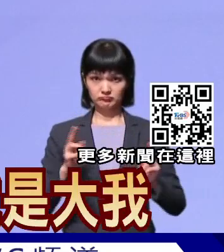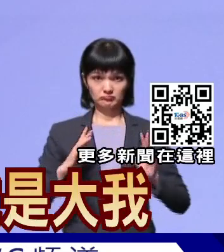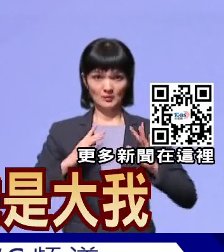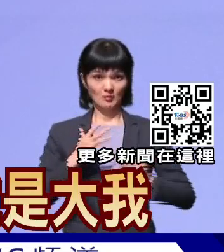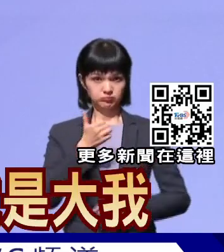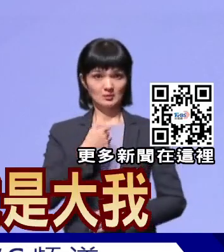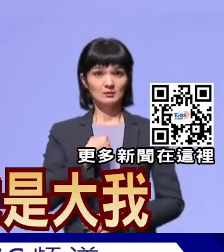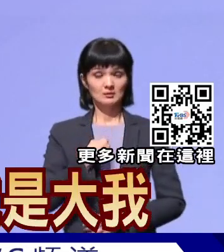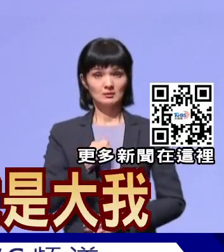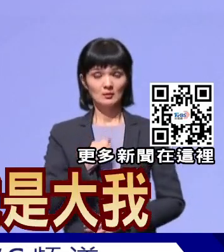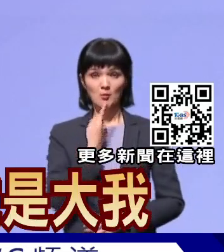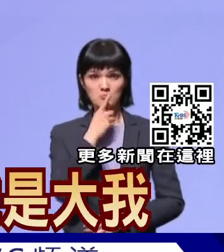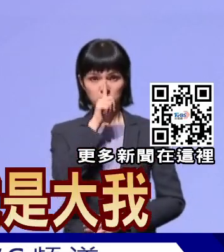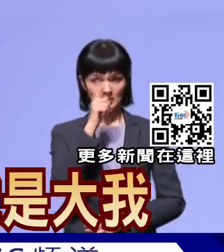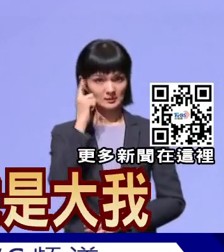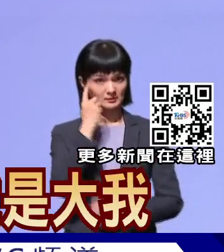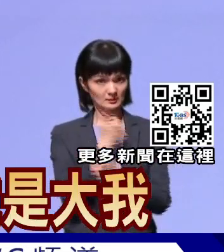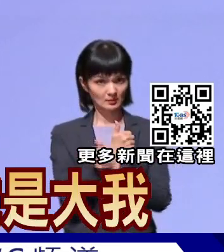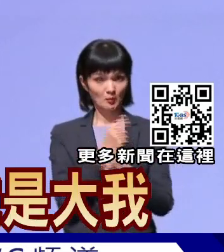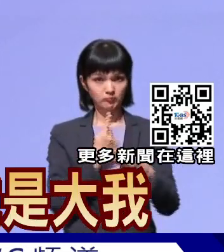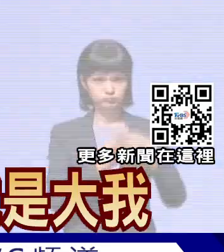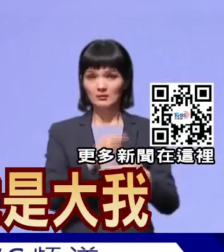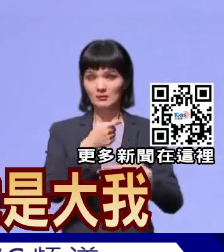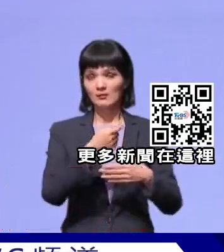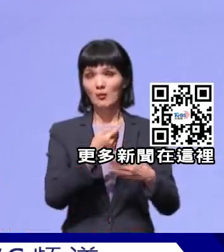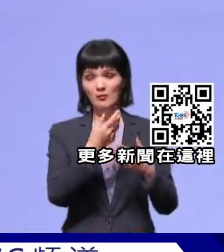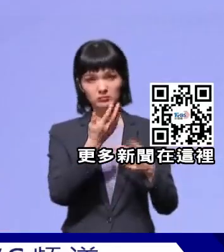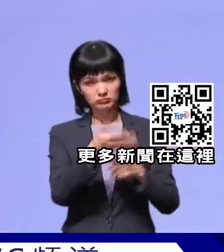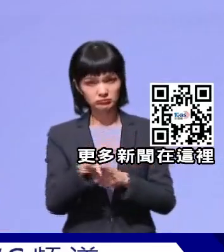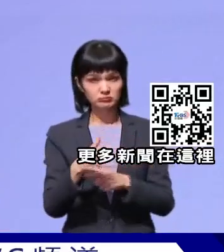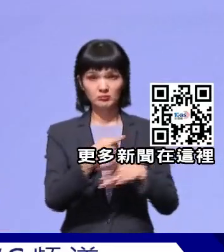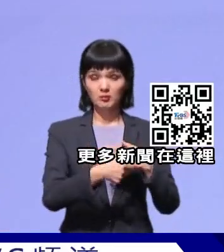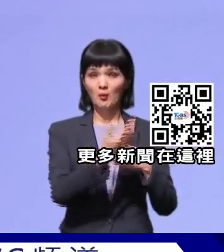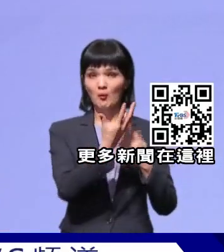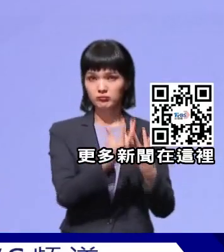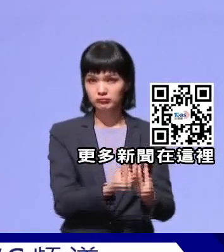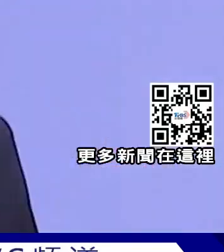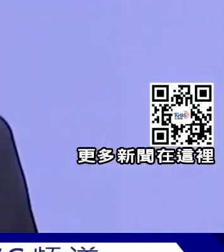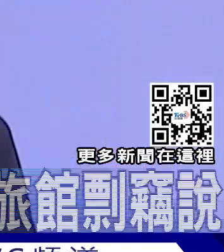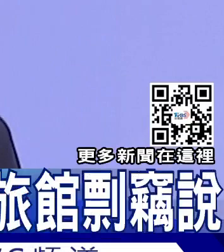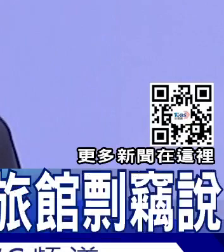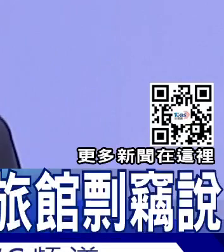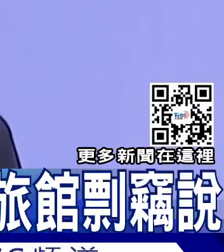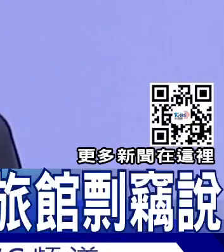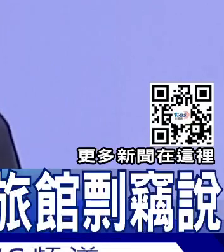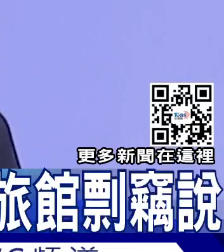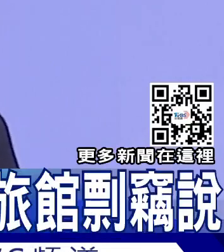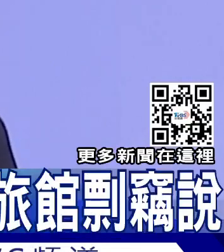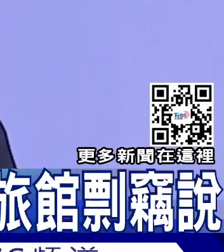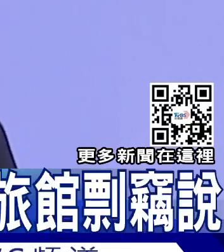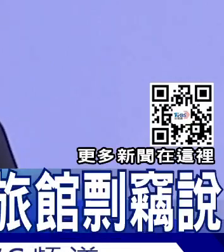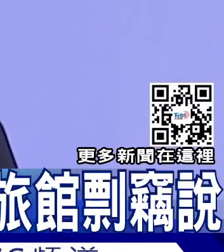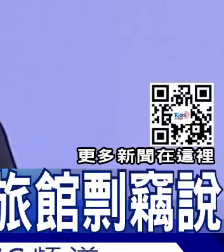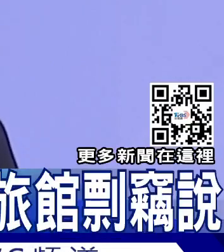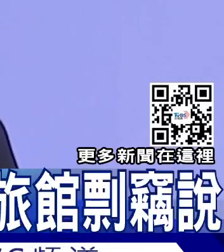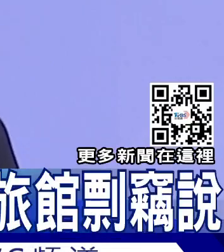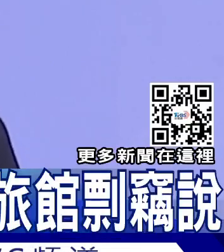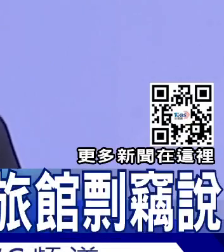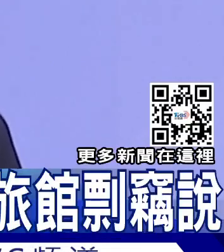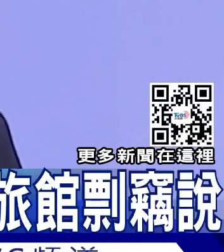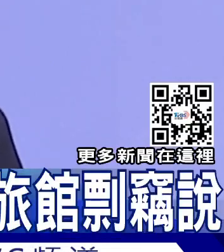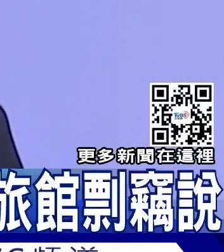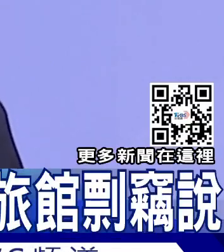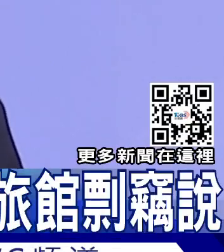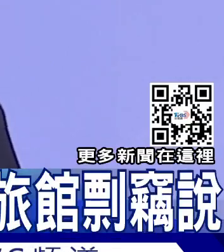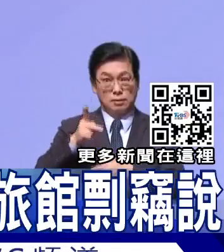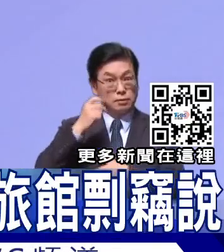思考的就是台湾，就是大我，我已经不是我的我。 防疫旅馆争议，陈时中也收回对黄珊